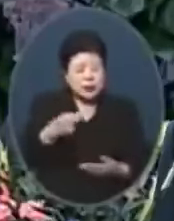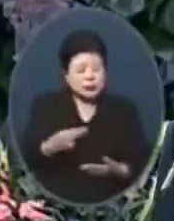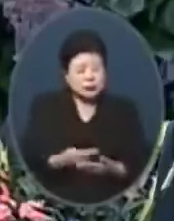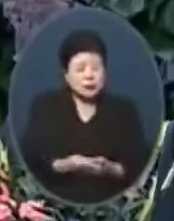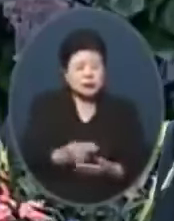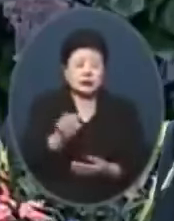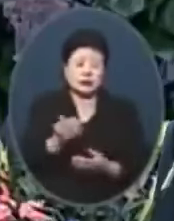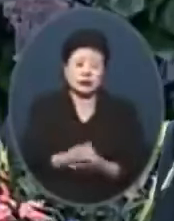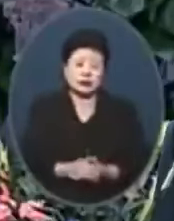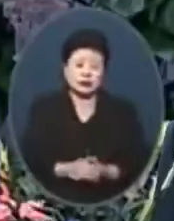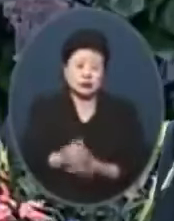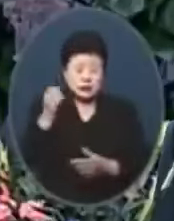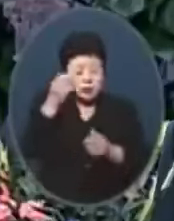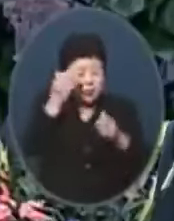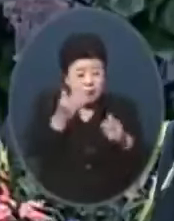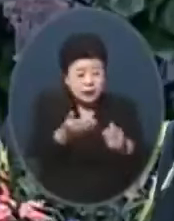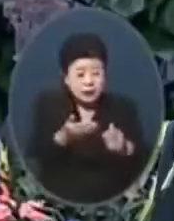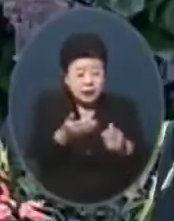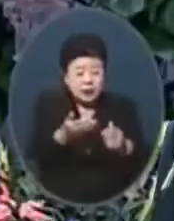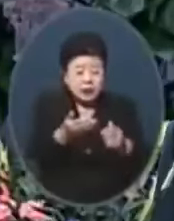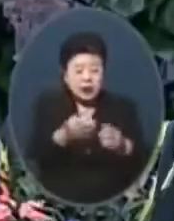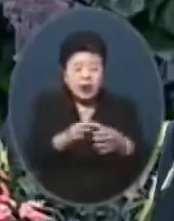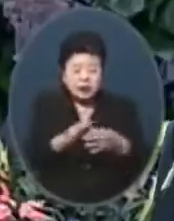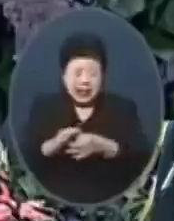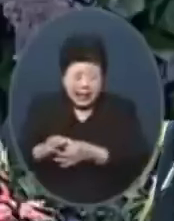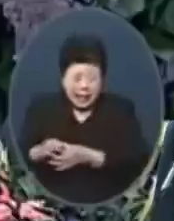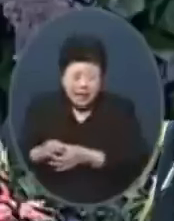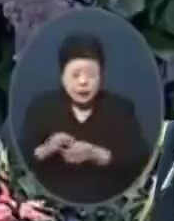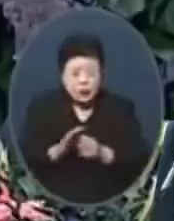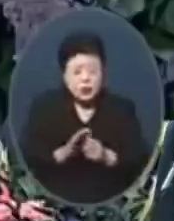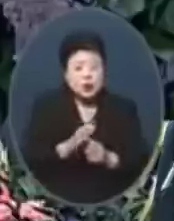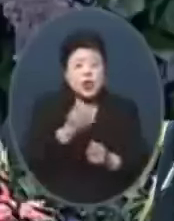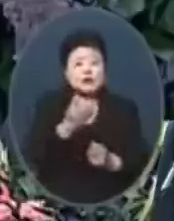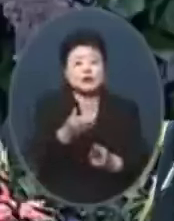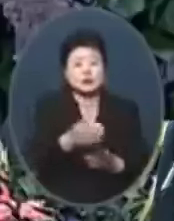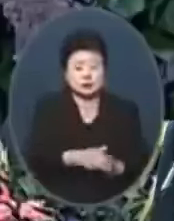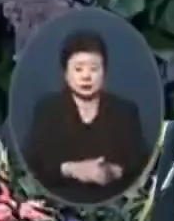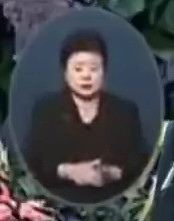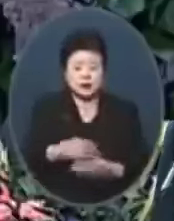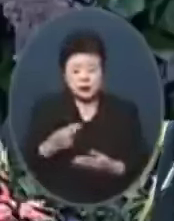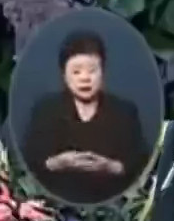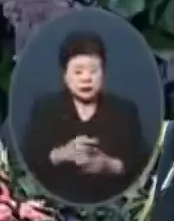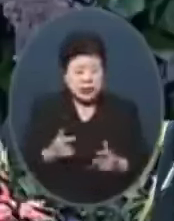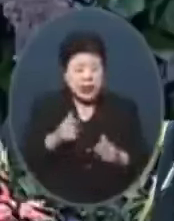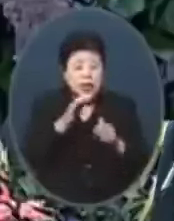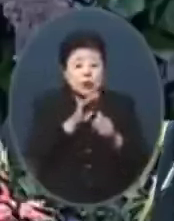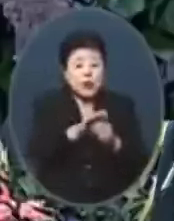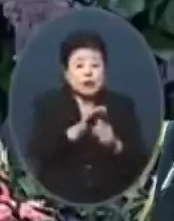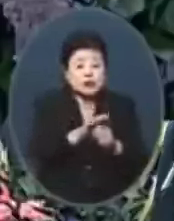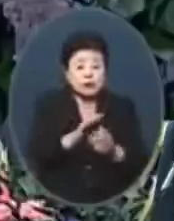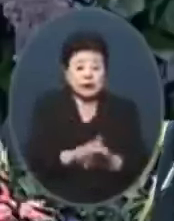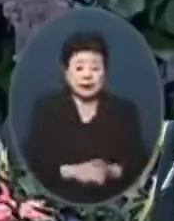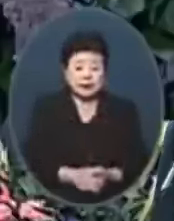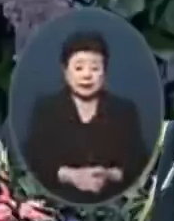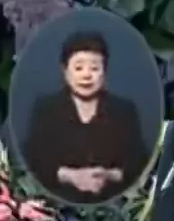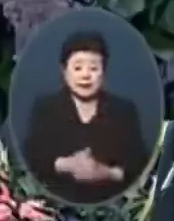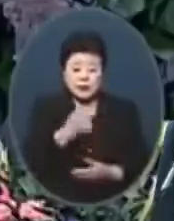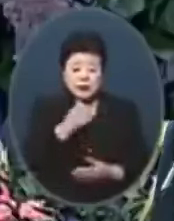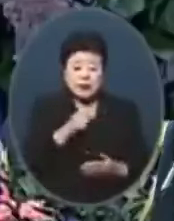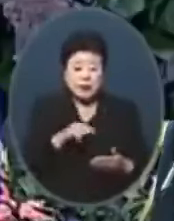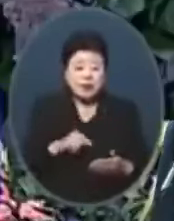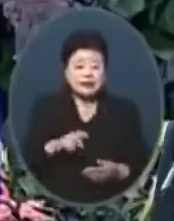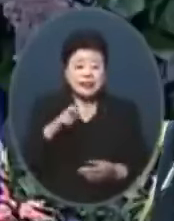것입니다. 성령은 끊임없이 여러분을 위로해 주심으로 쓰러지지 않게 만들어 주시는 것입니다. 로마서